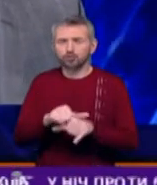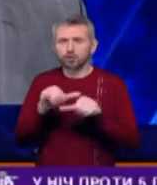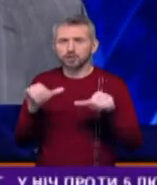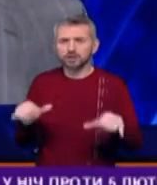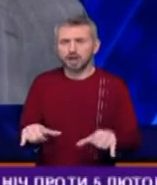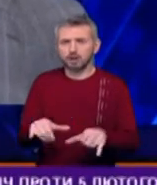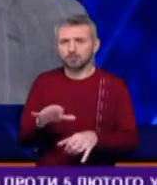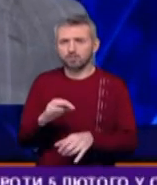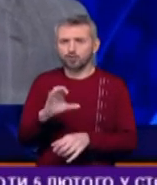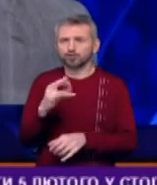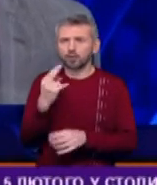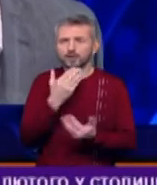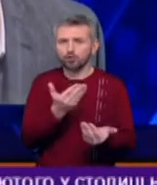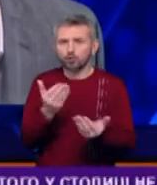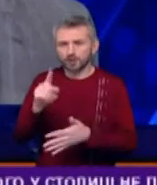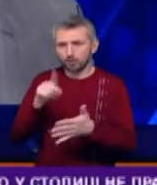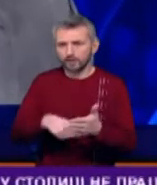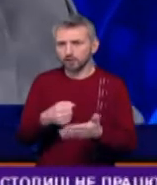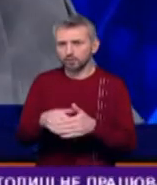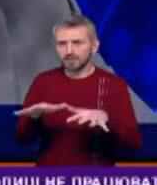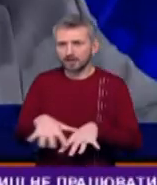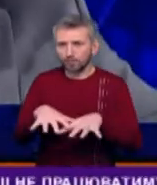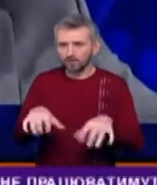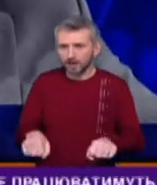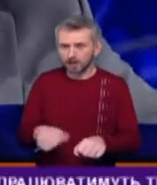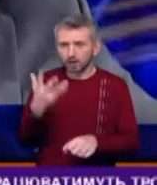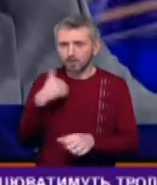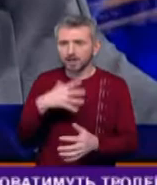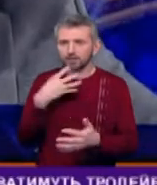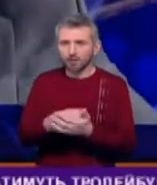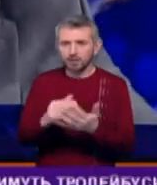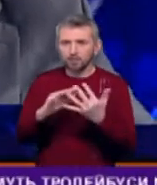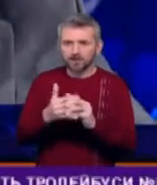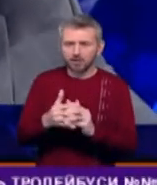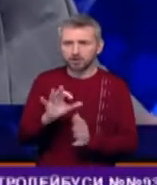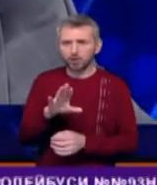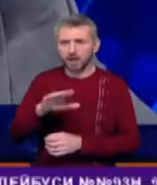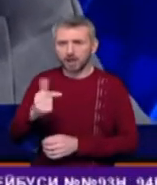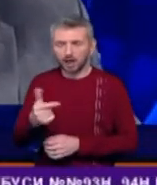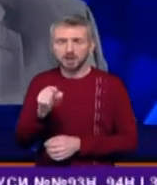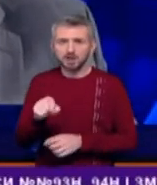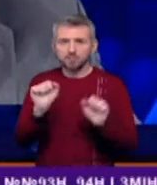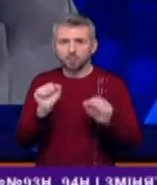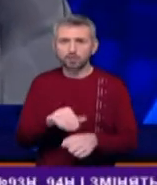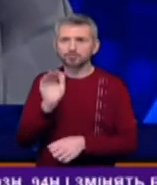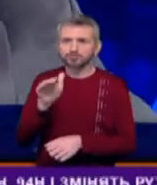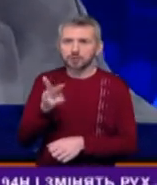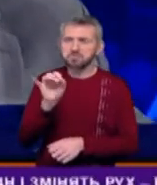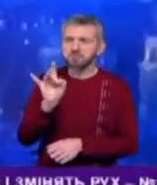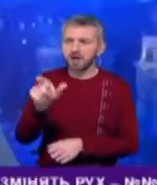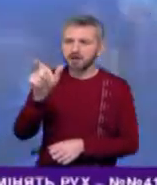по соціології довіра до місцевої влади. Коли ти безпосередньо в своєму селищі чи в об'єднаній громаді можеш підійти до мера, сказати,